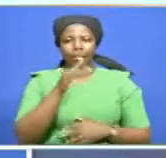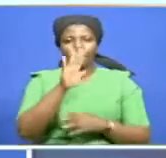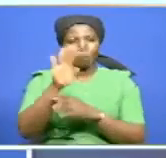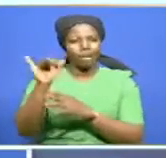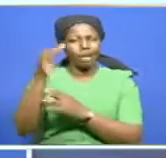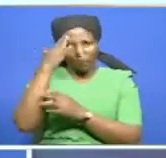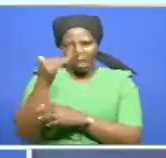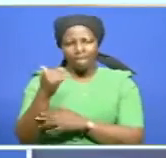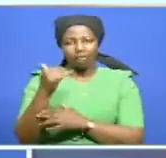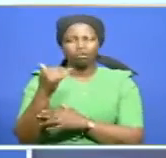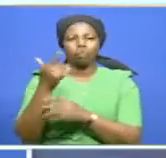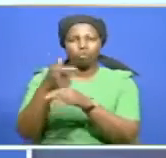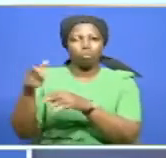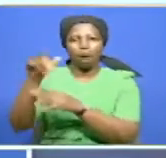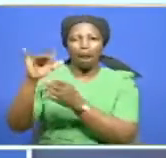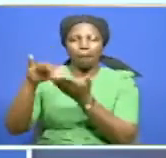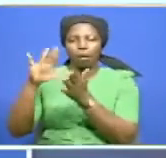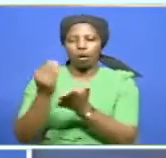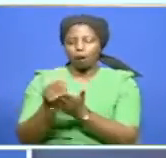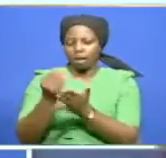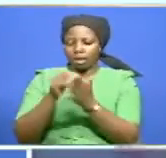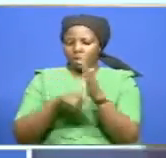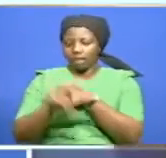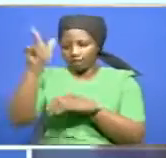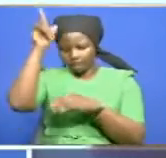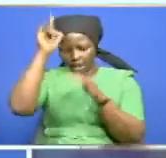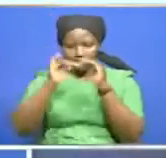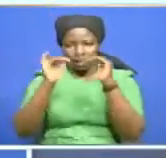iongezeke. Sini namna hiyo?